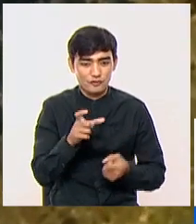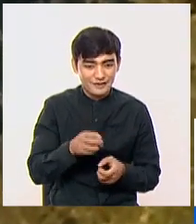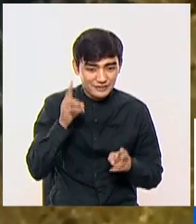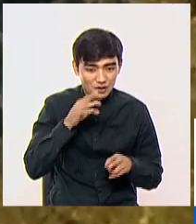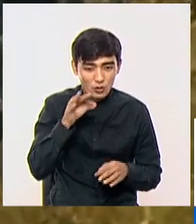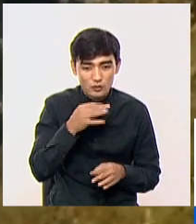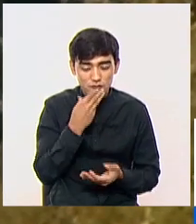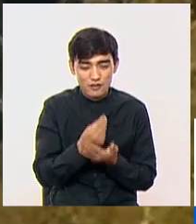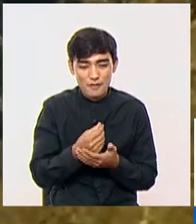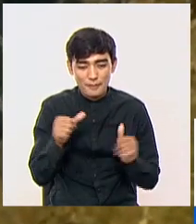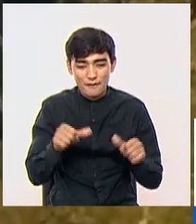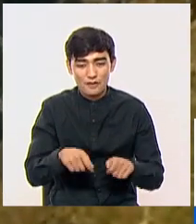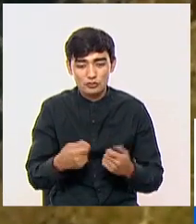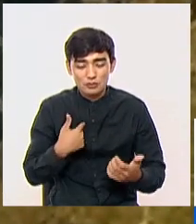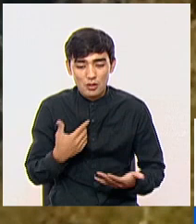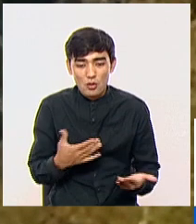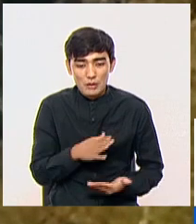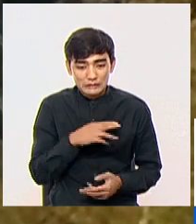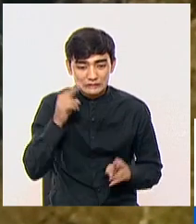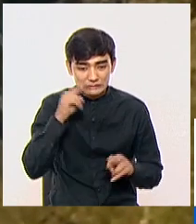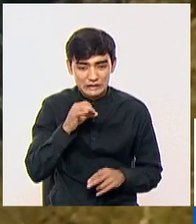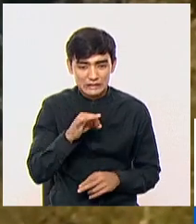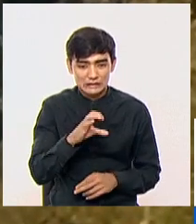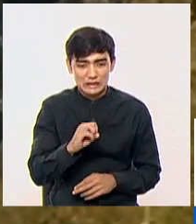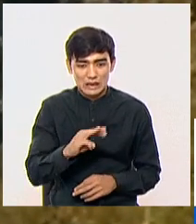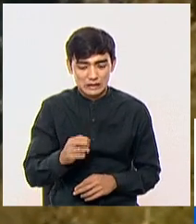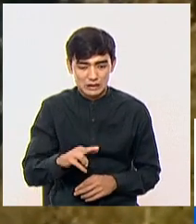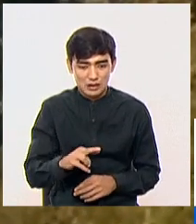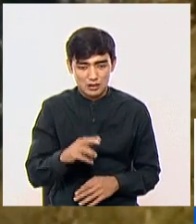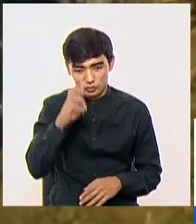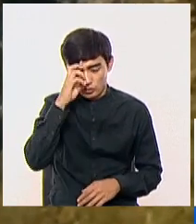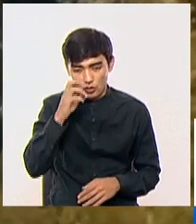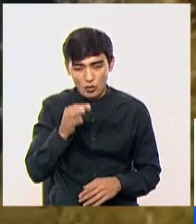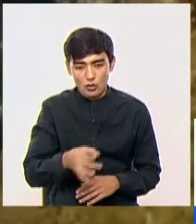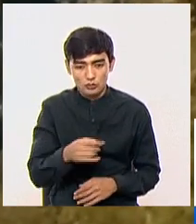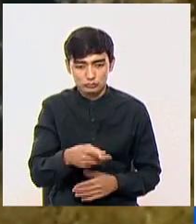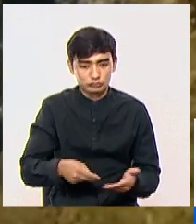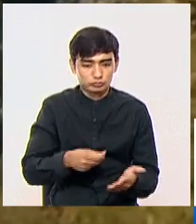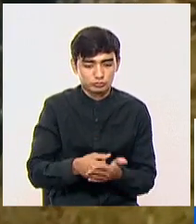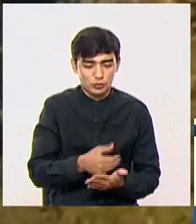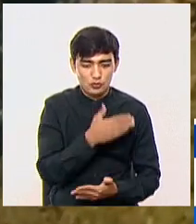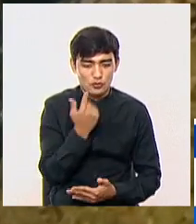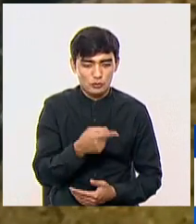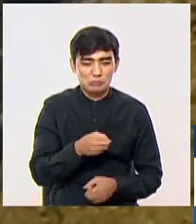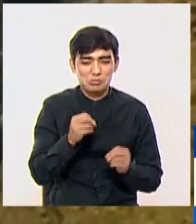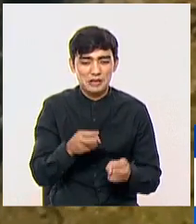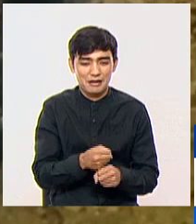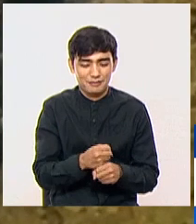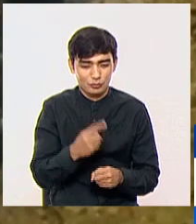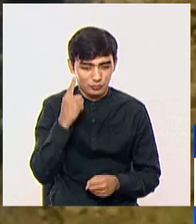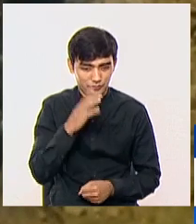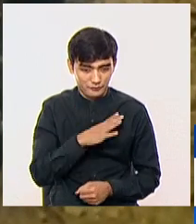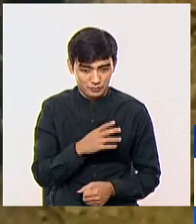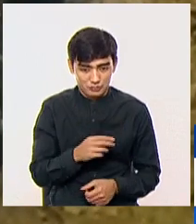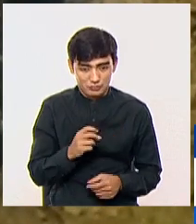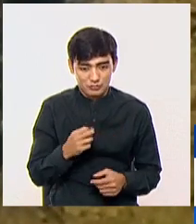о своих правонарушениях, попадает под статью у госорганов как злостный неплательщик. И возникает